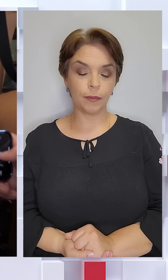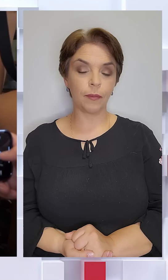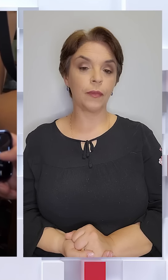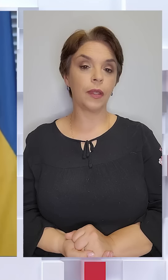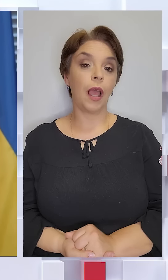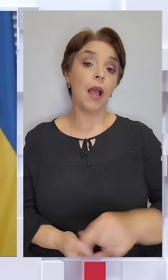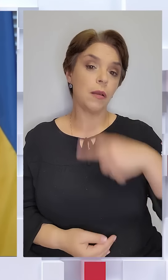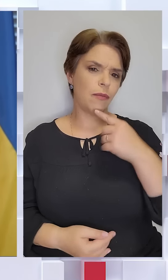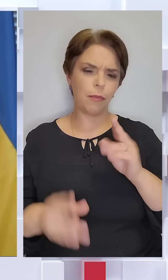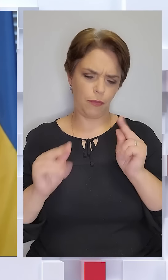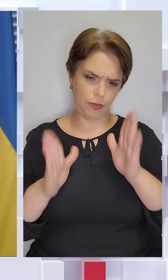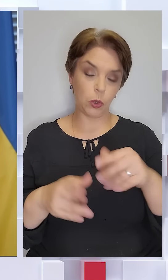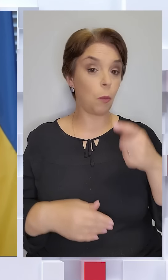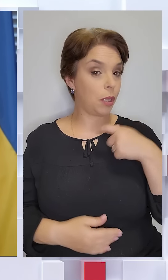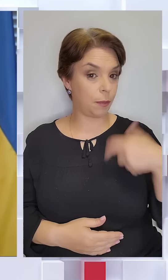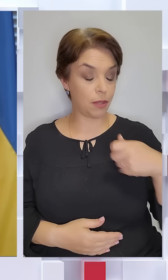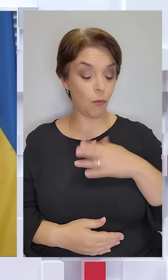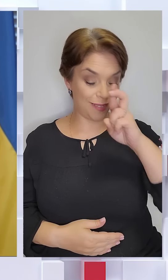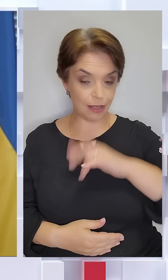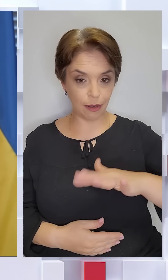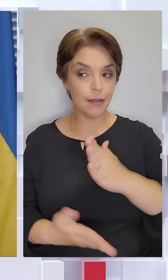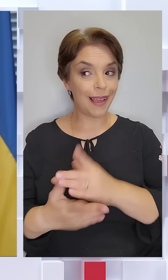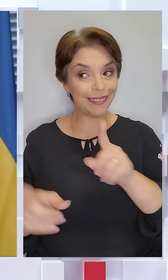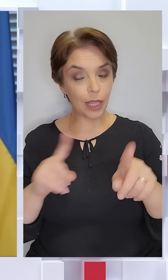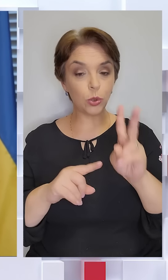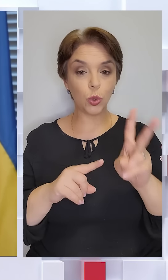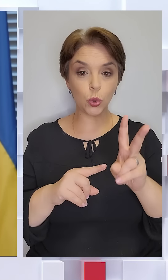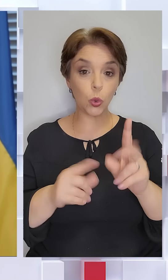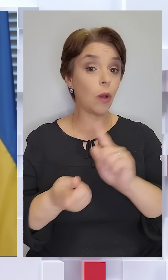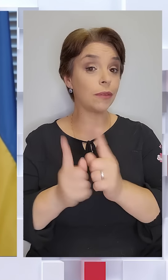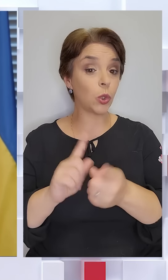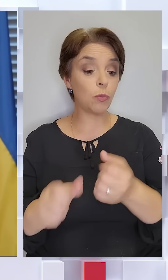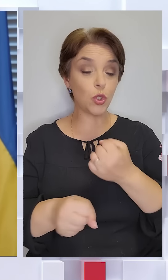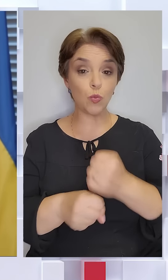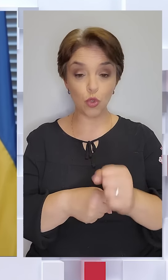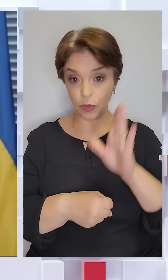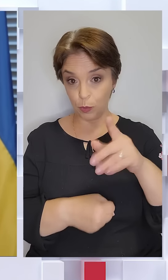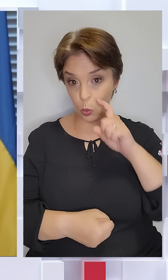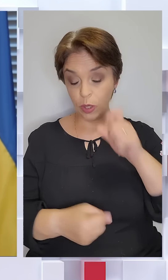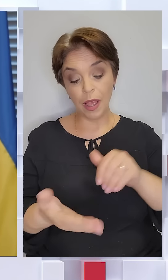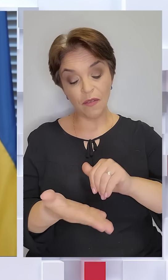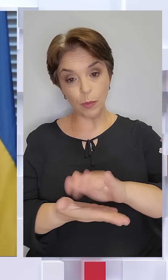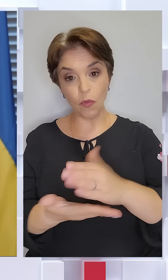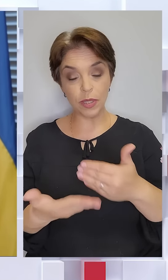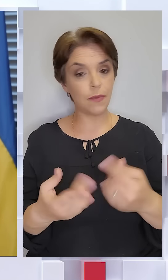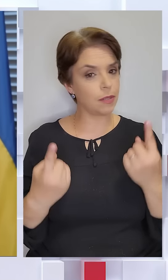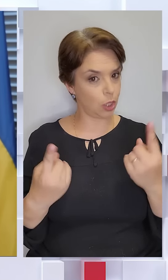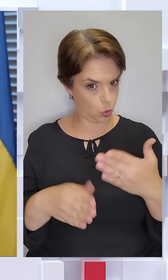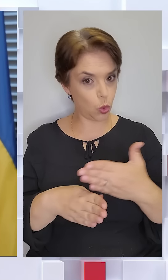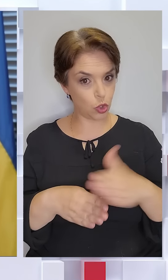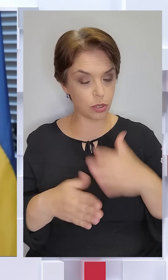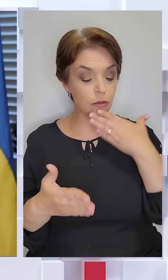Поділюсь з вами відверто, пане президенте. В моїй країні є дехто, хто натомість змушуватиме Україну відмовитися від